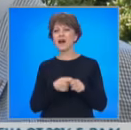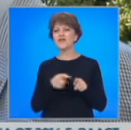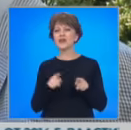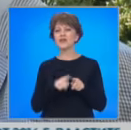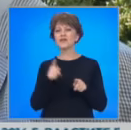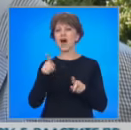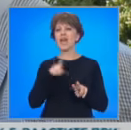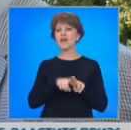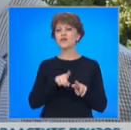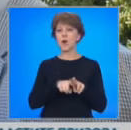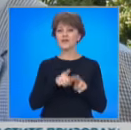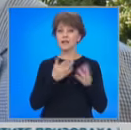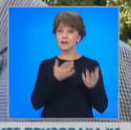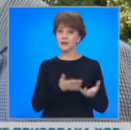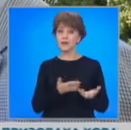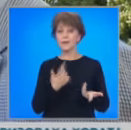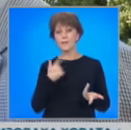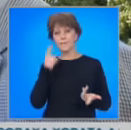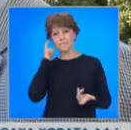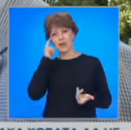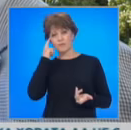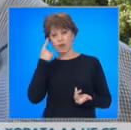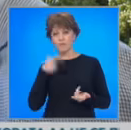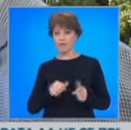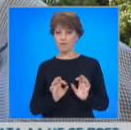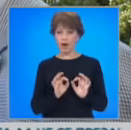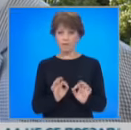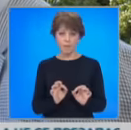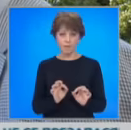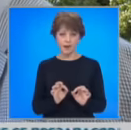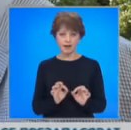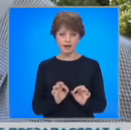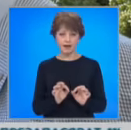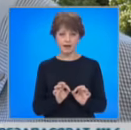Илчовски. Предполагам, че и в момента